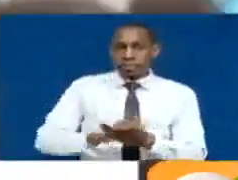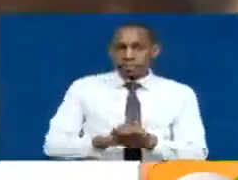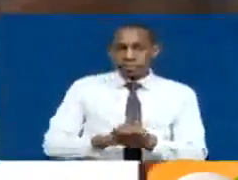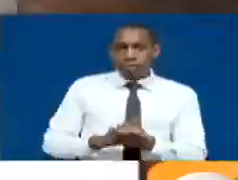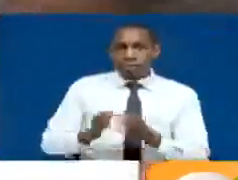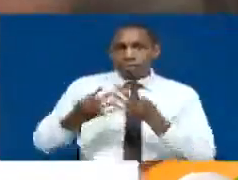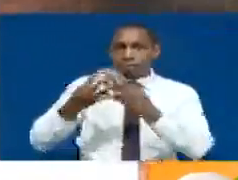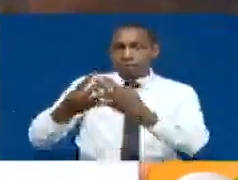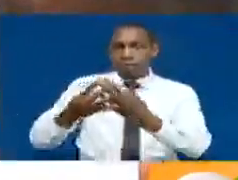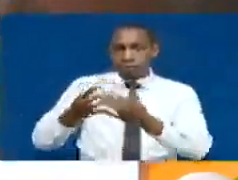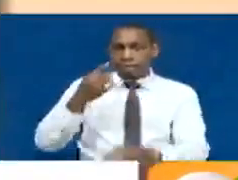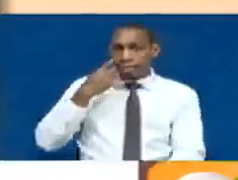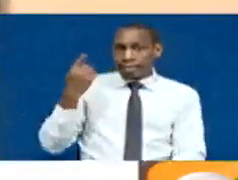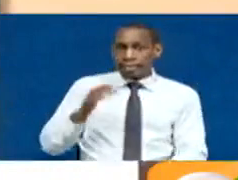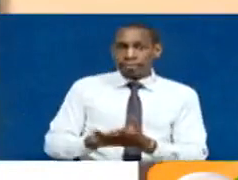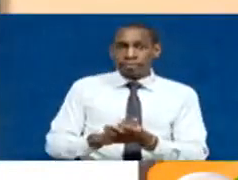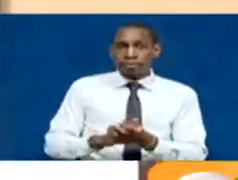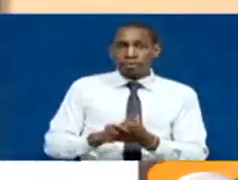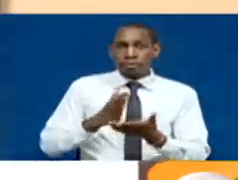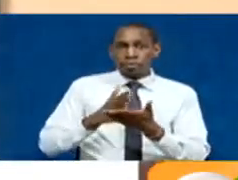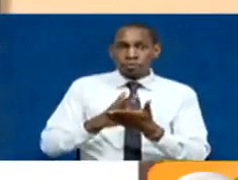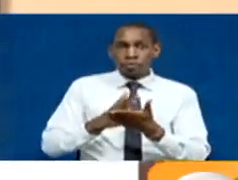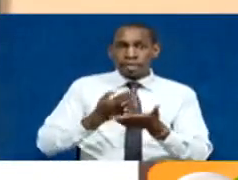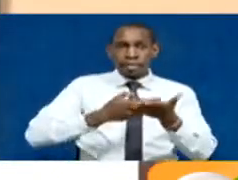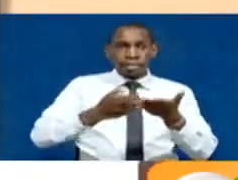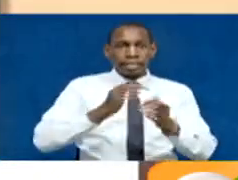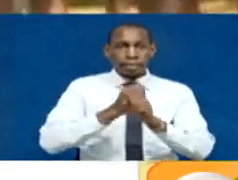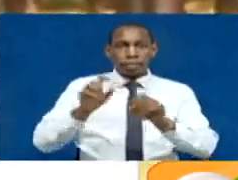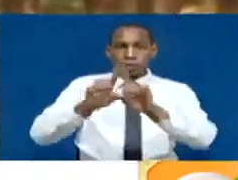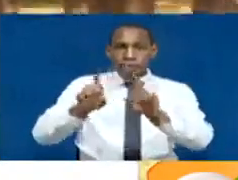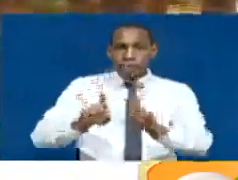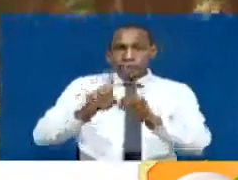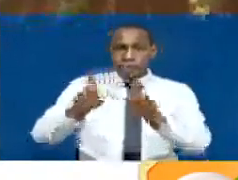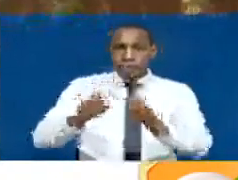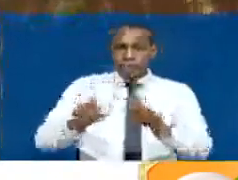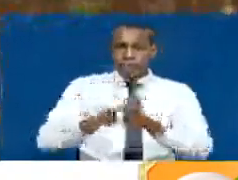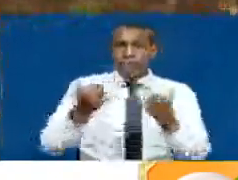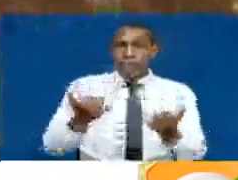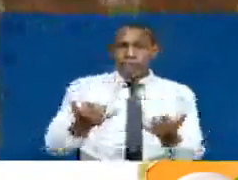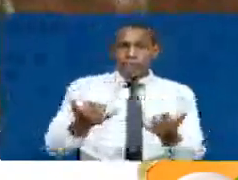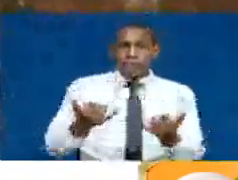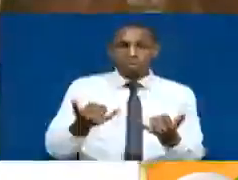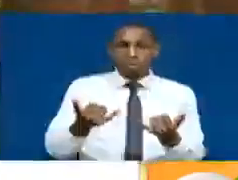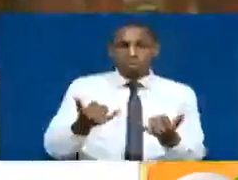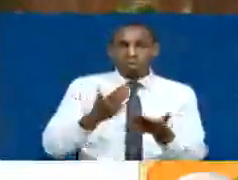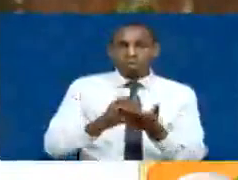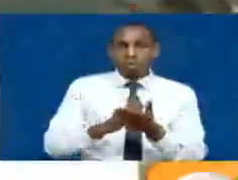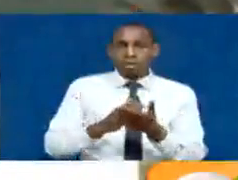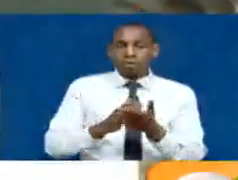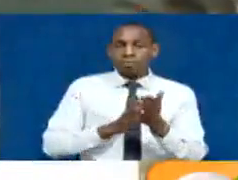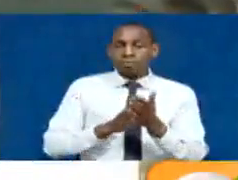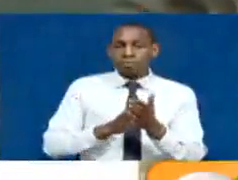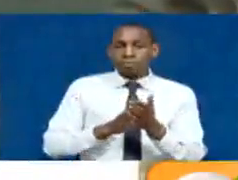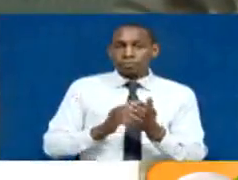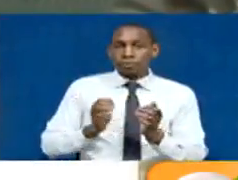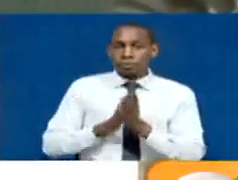yuko rumande katika gereza hili alijifunga kibwebwe na kujisajili kufanya mtihani huo, na sasa ukoko umealika maua. Na